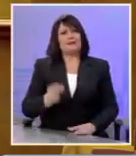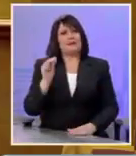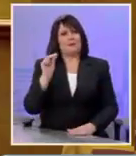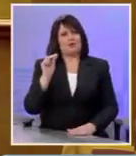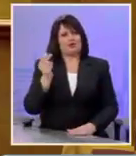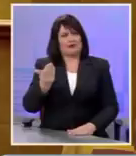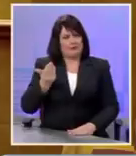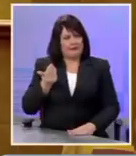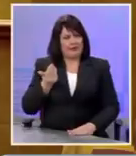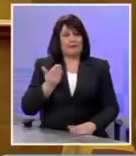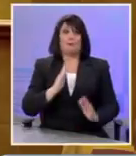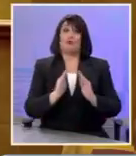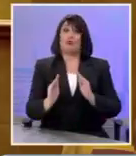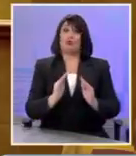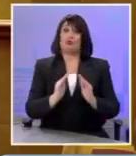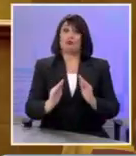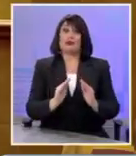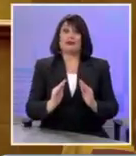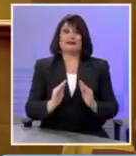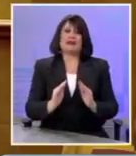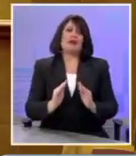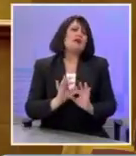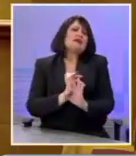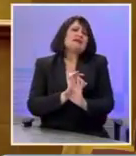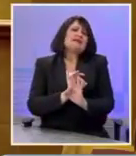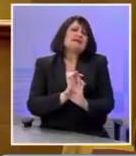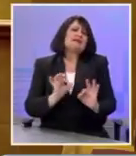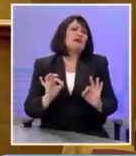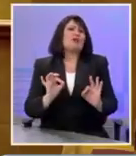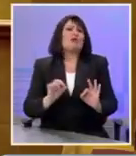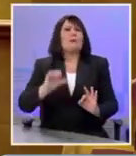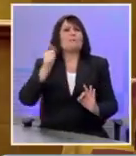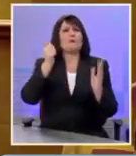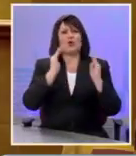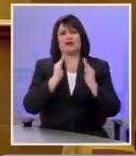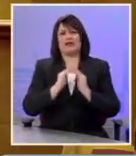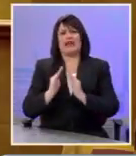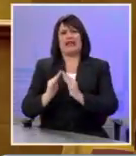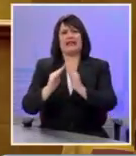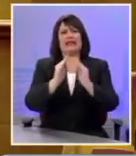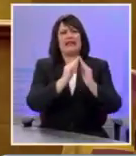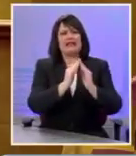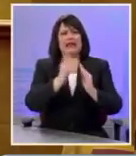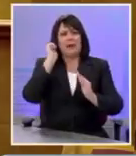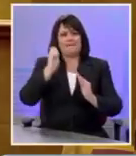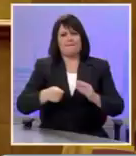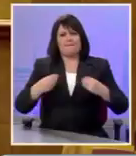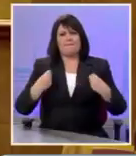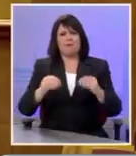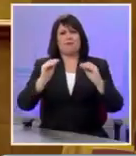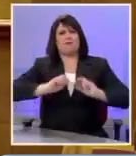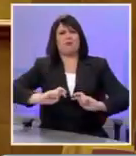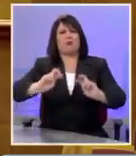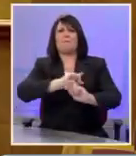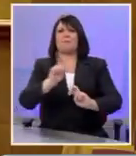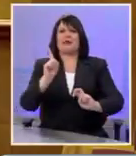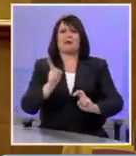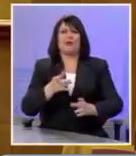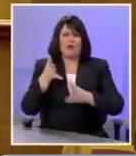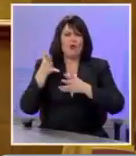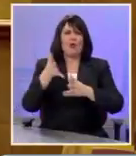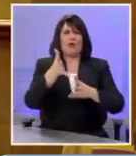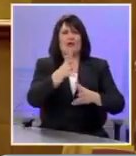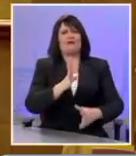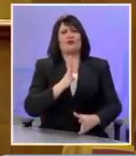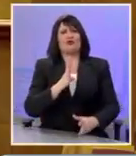Υποσχόταν να προστατεύσουν σε κάθε περίπτωση την πρώτη κατοικία από τους πληστηριασμούς. Εξαπατούσαν τον